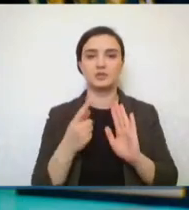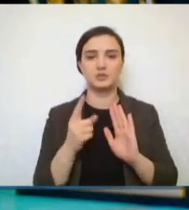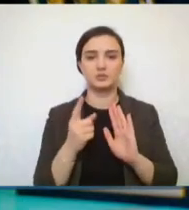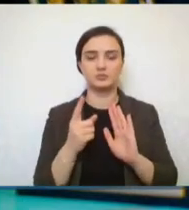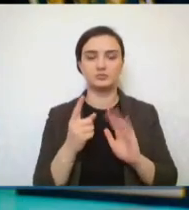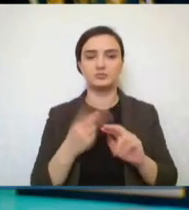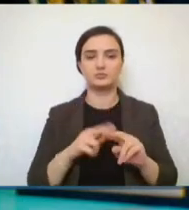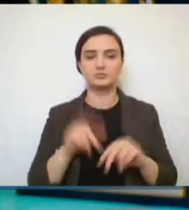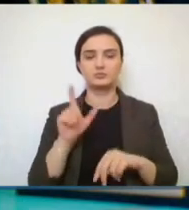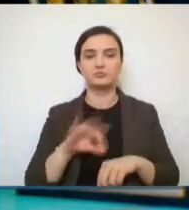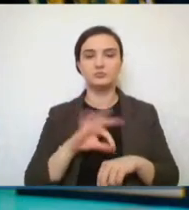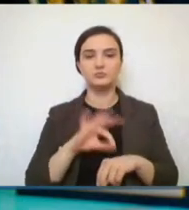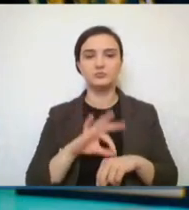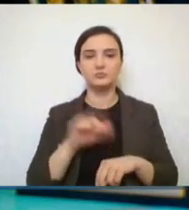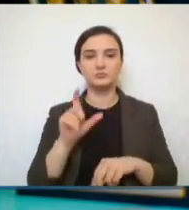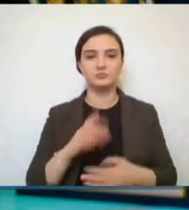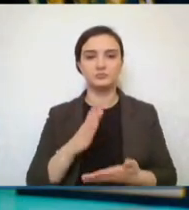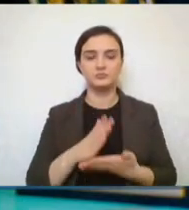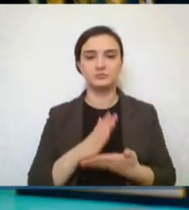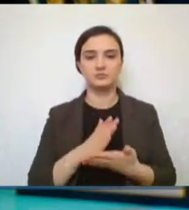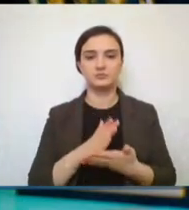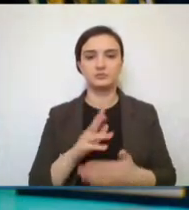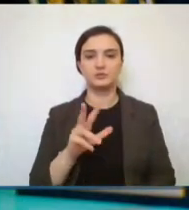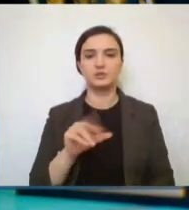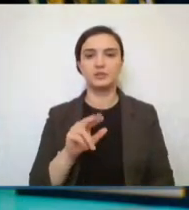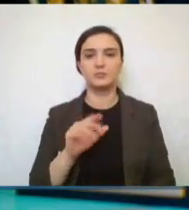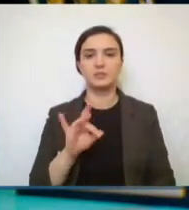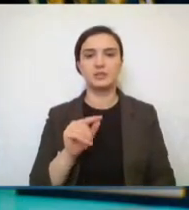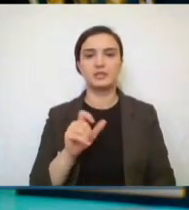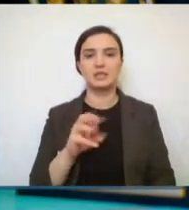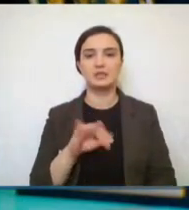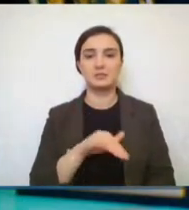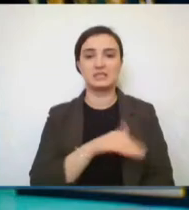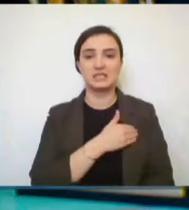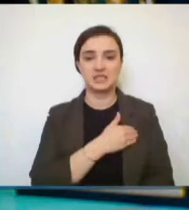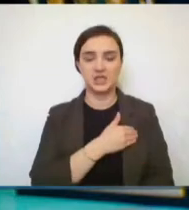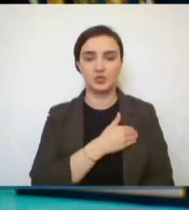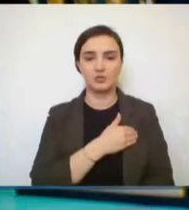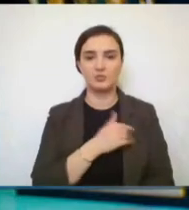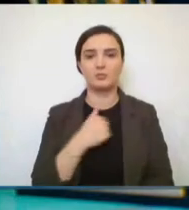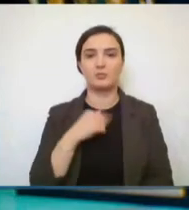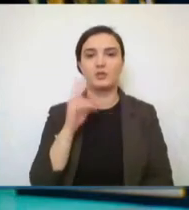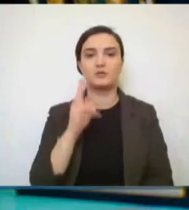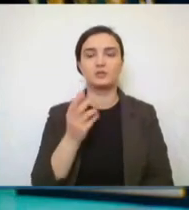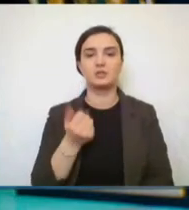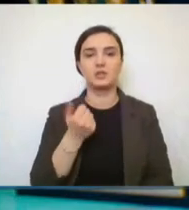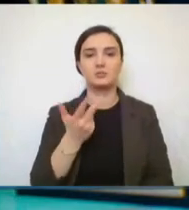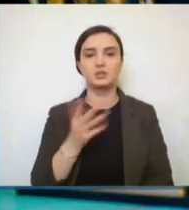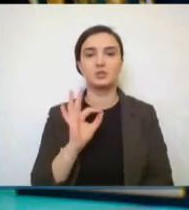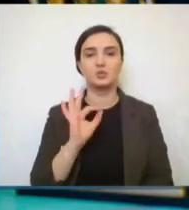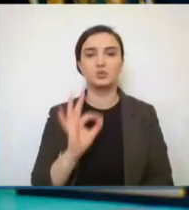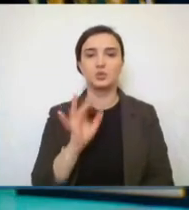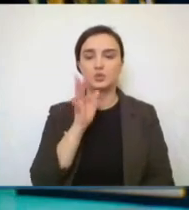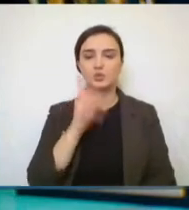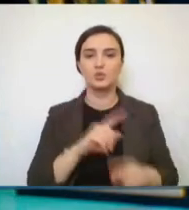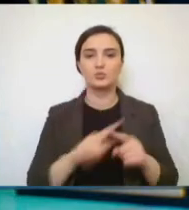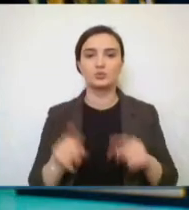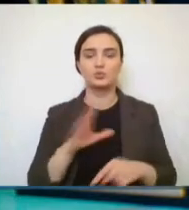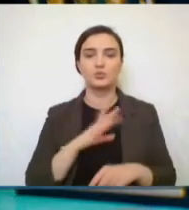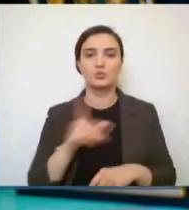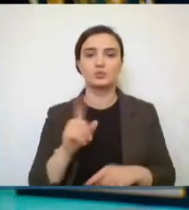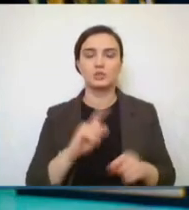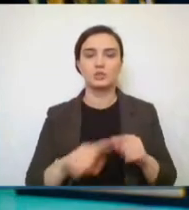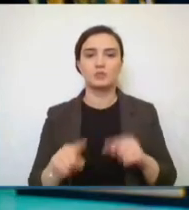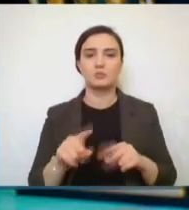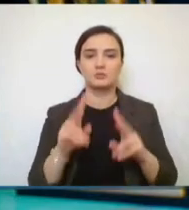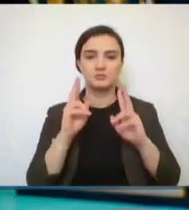აქვს ჰიპერთერმია, სიცხიანობა. მე არ ვიცი რამდენად სწორად დროულად აიღო მან ეს სტრაფი ტესტი, ეგ